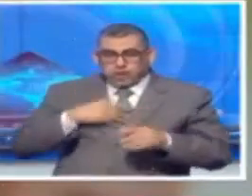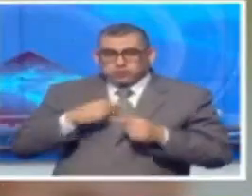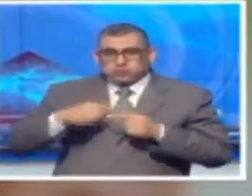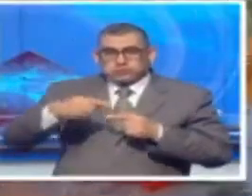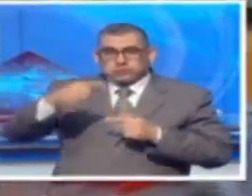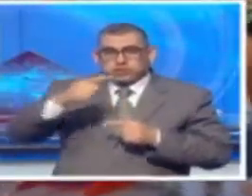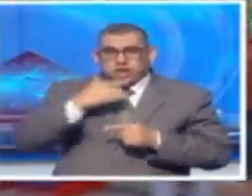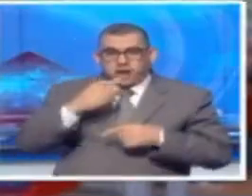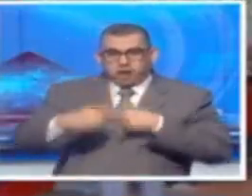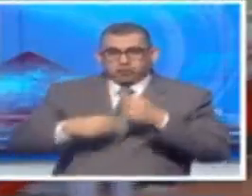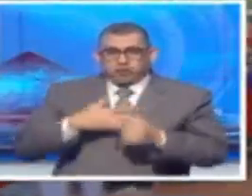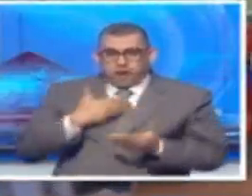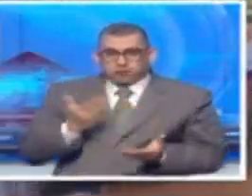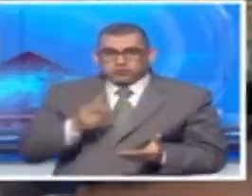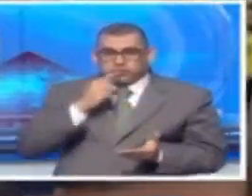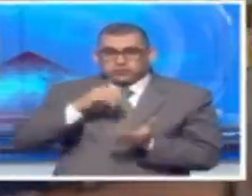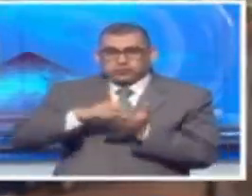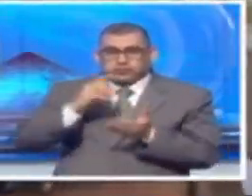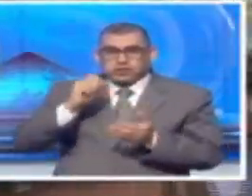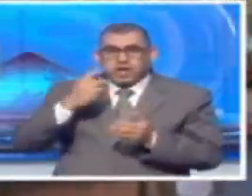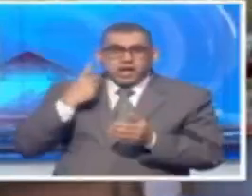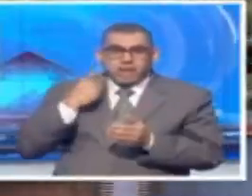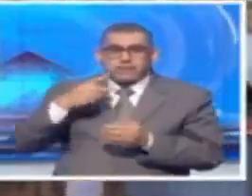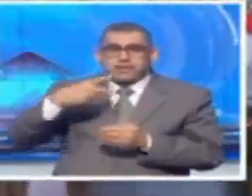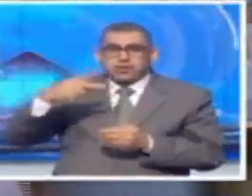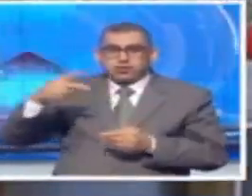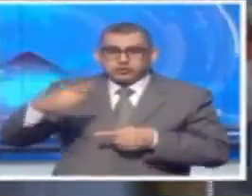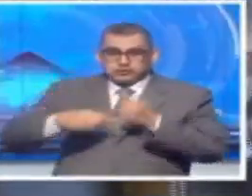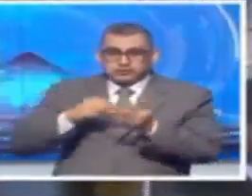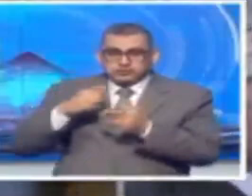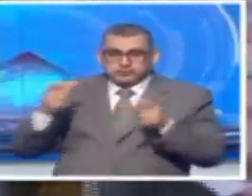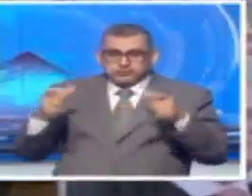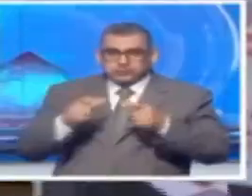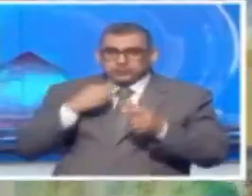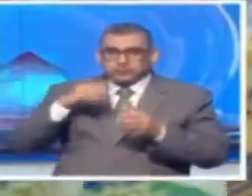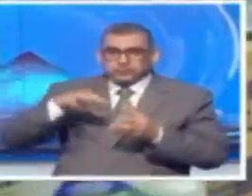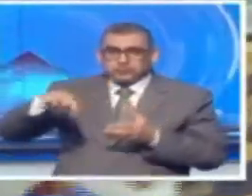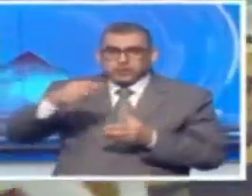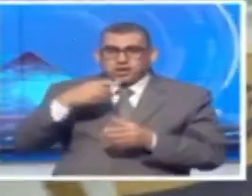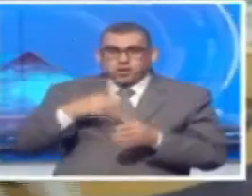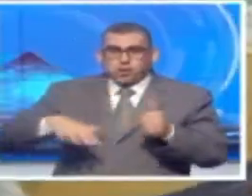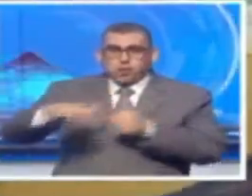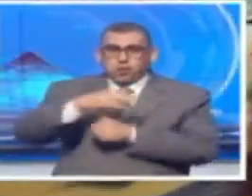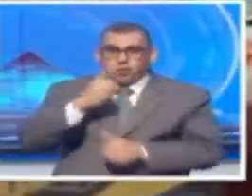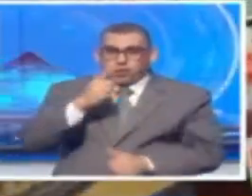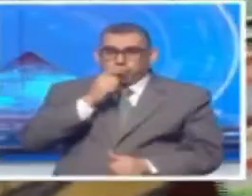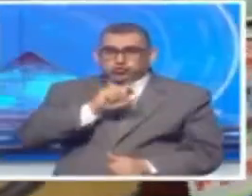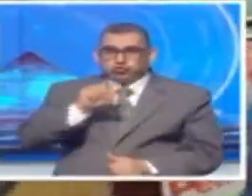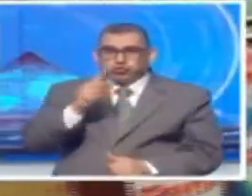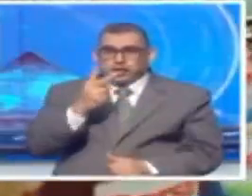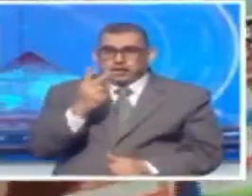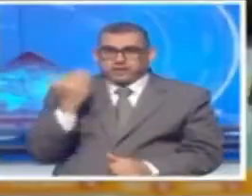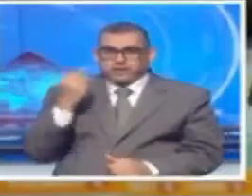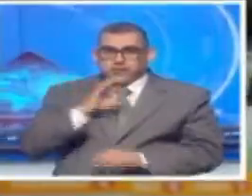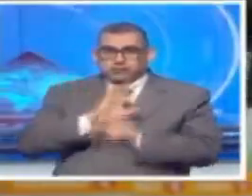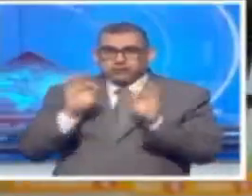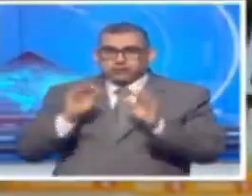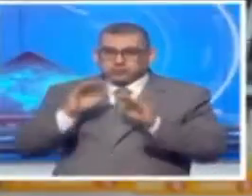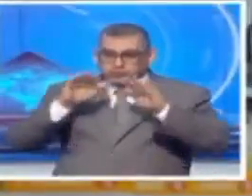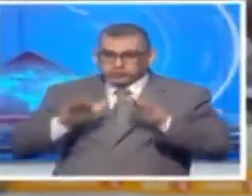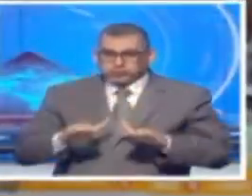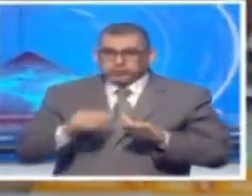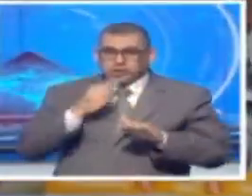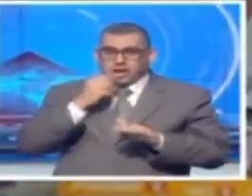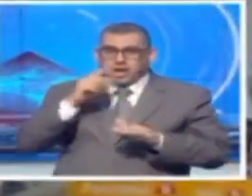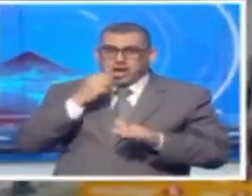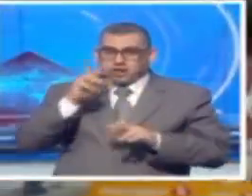من كده بكتير. منذ إطلاق المرحلة 22 من مبادرة كلنا واحد منذ أكثر من شهرين، ساهمت في تخفيض الأسعار